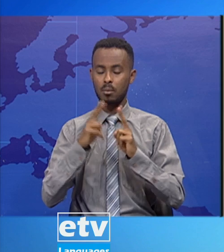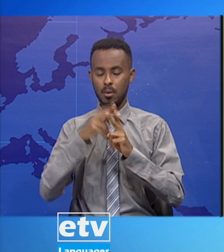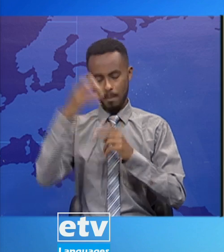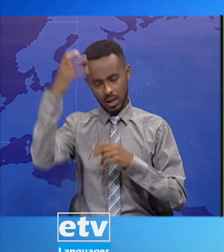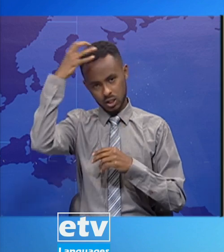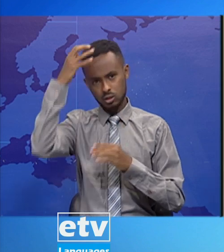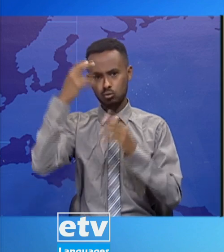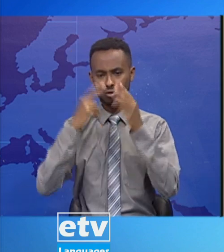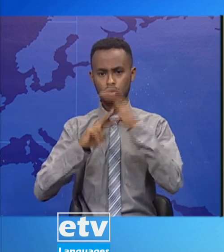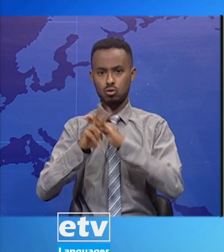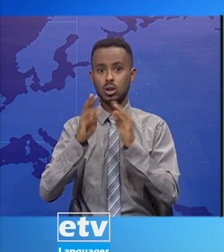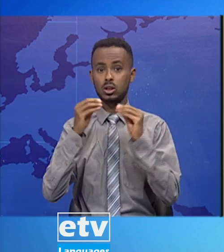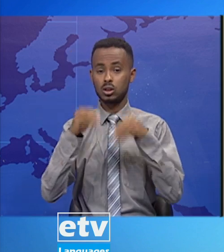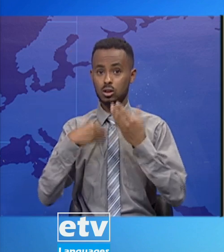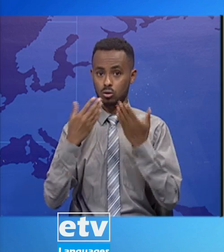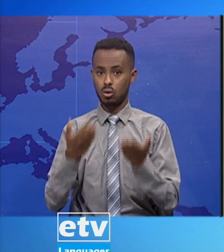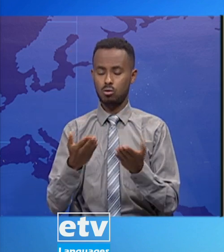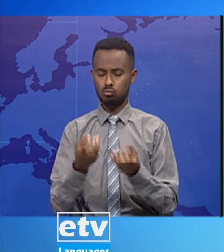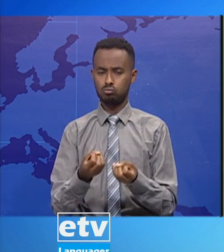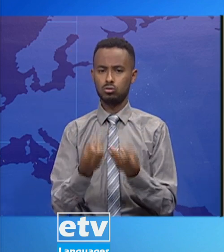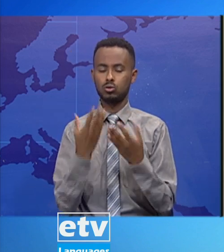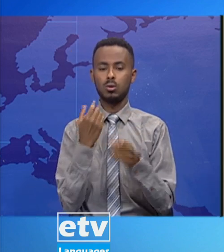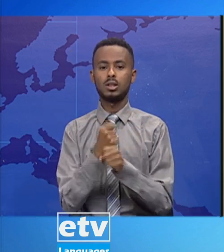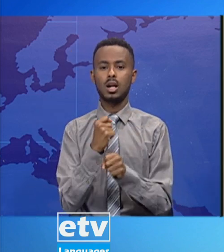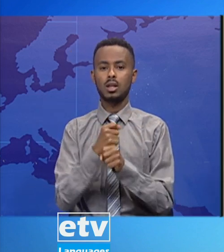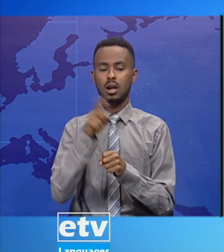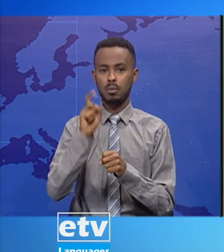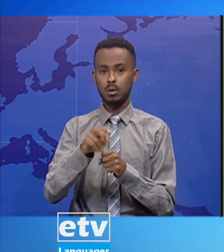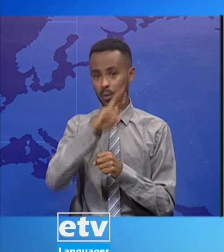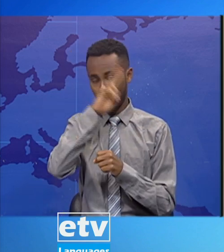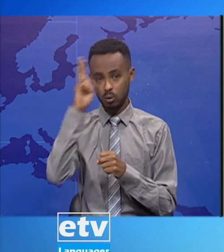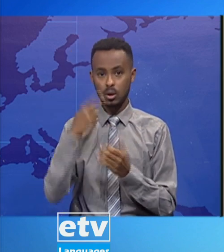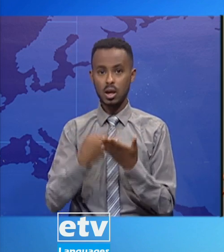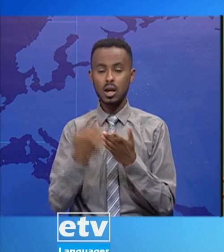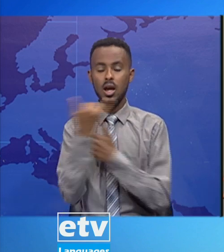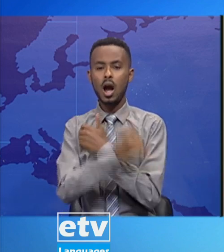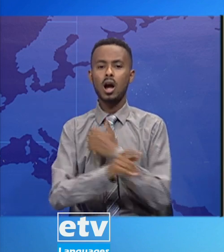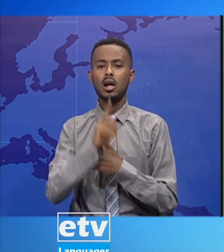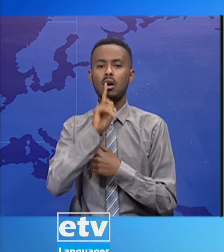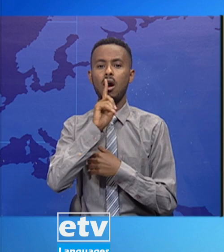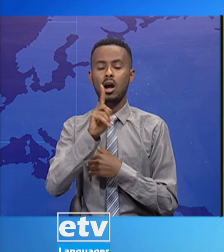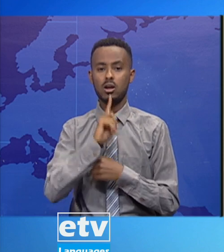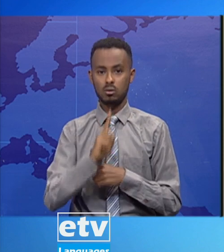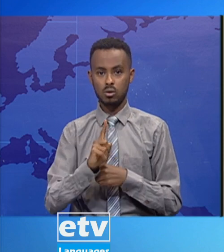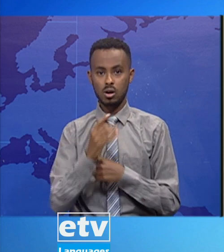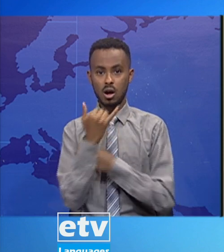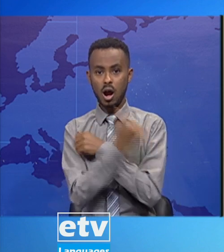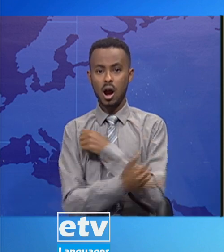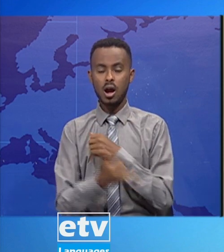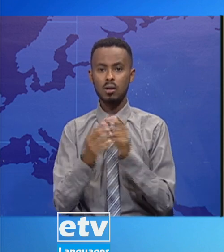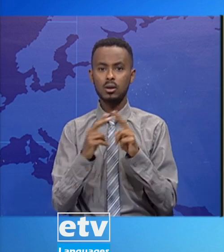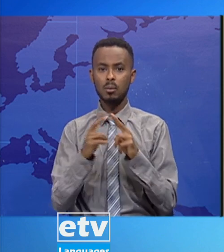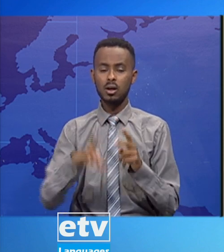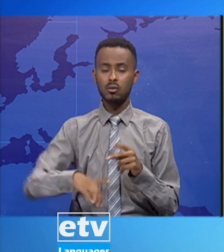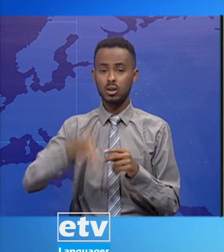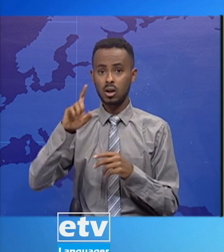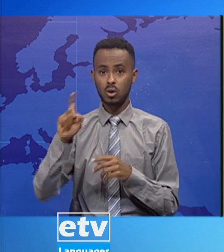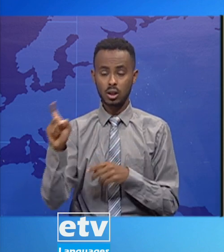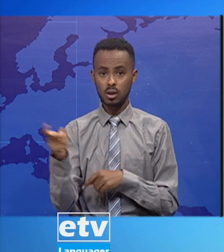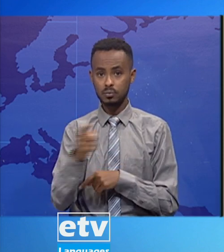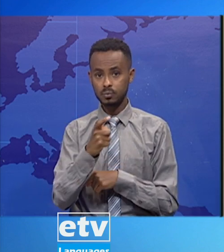መንግስትም ትኩረት ሰጥቶት ብዙ በቃ መሰራት አለበት። ምክንያቱም ይሄ ሀገር ሀቅም ነው። ሀገሩን በጣም በከፍተኛ